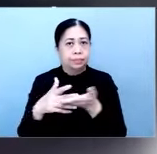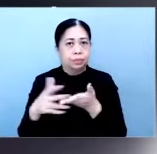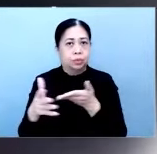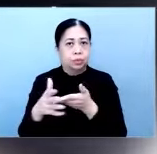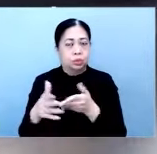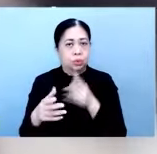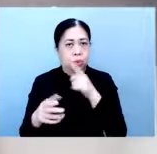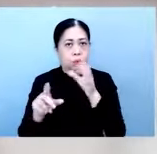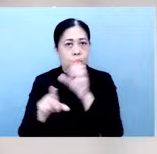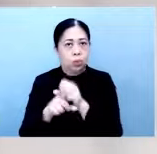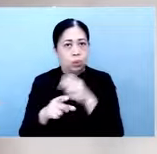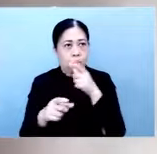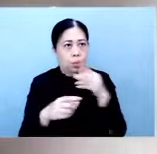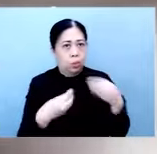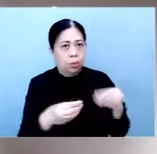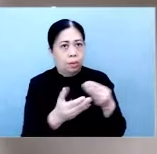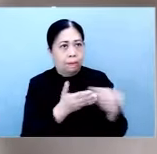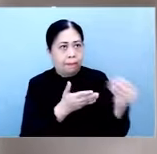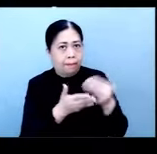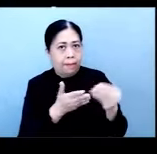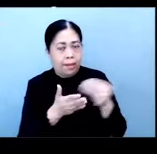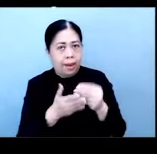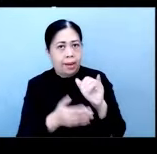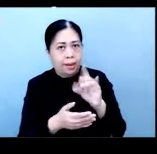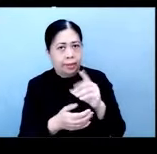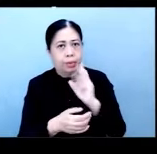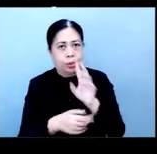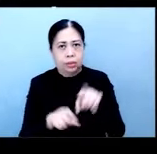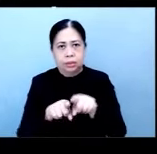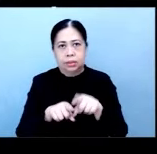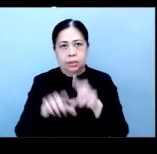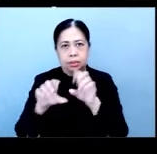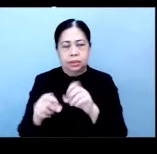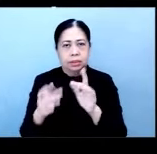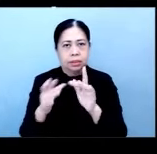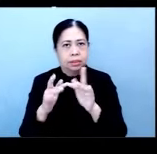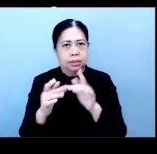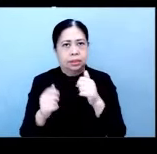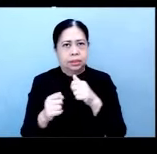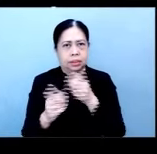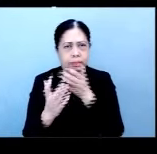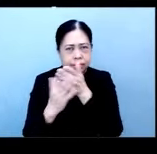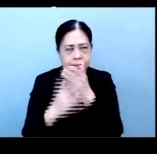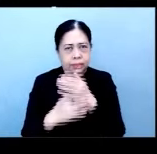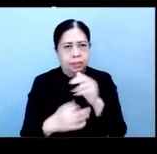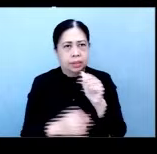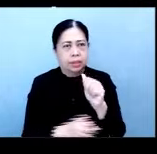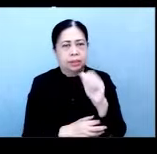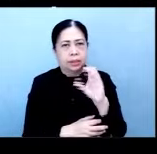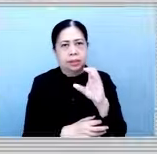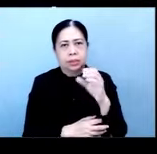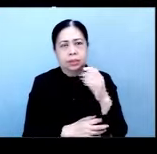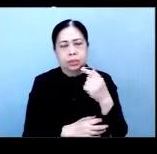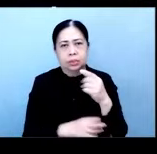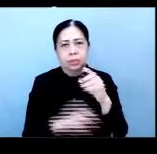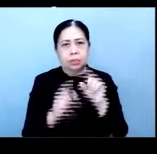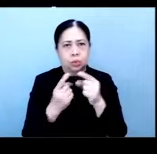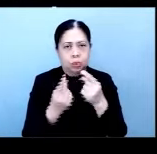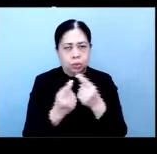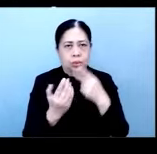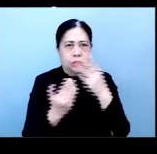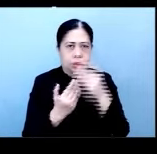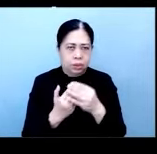mga mahuhuling bibili ng peking PhilHealth ID. Sa internet, meron pong anti-cybercrime group na tumitingin din po.